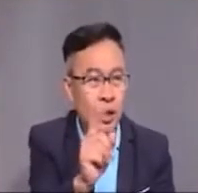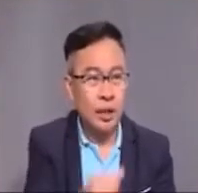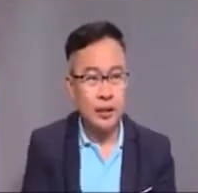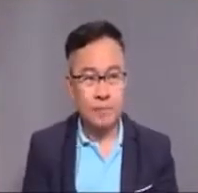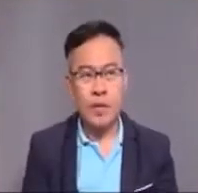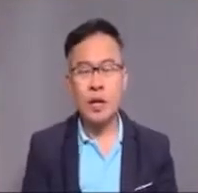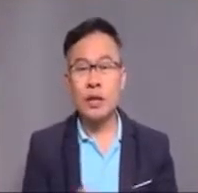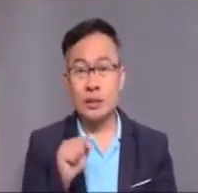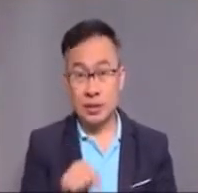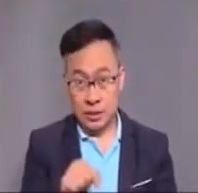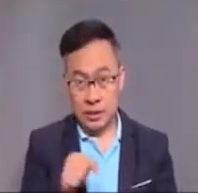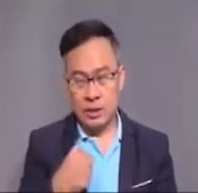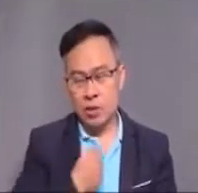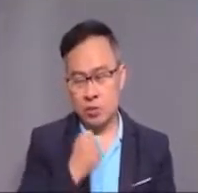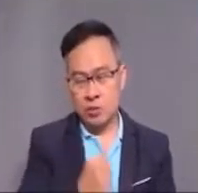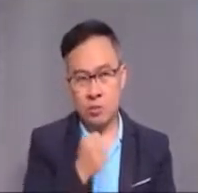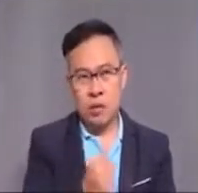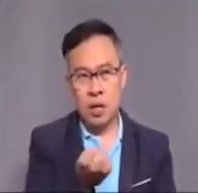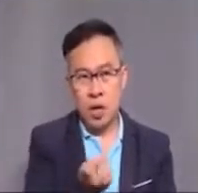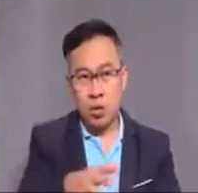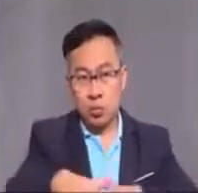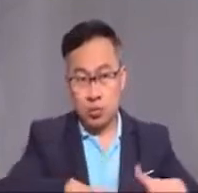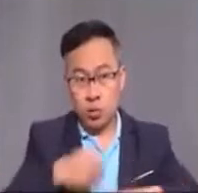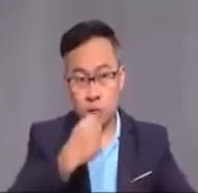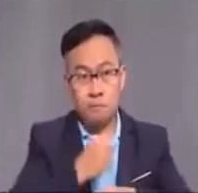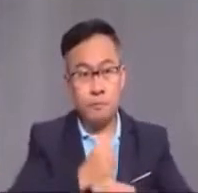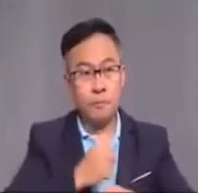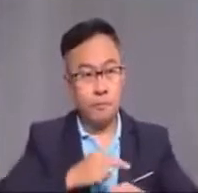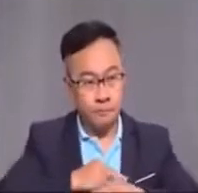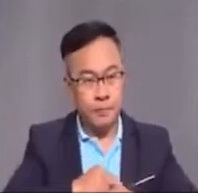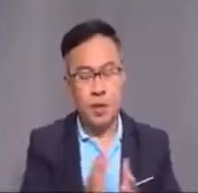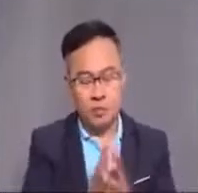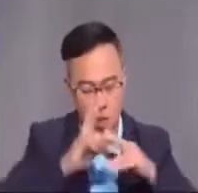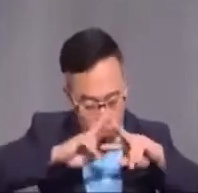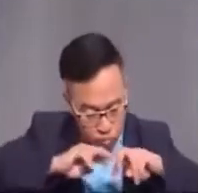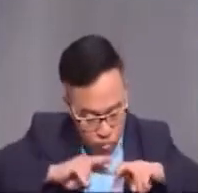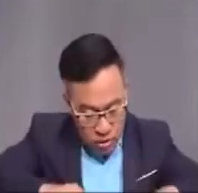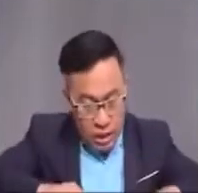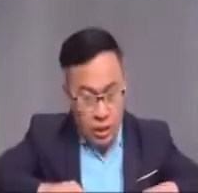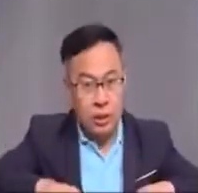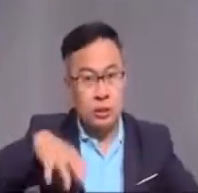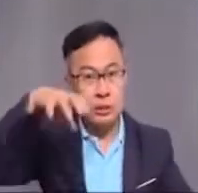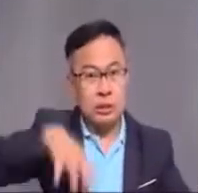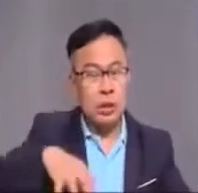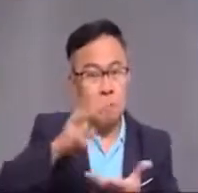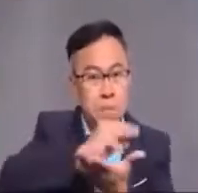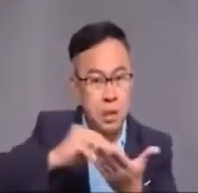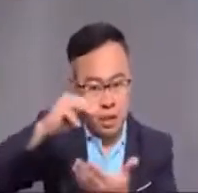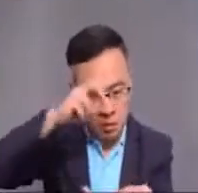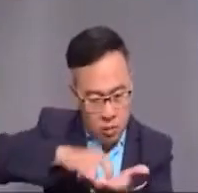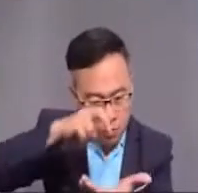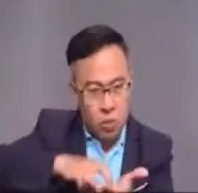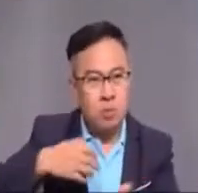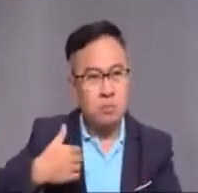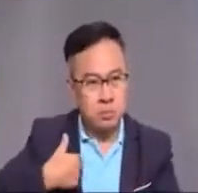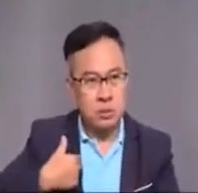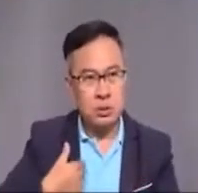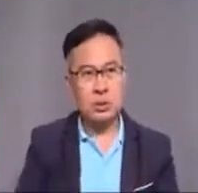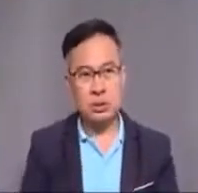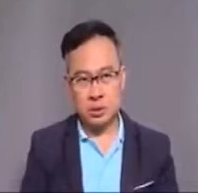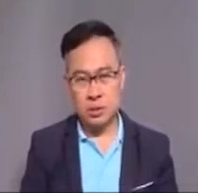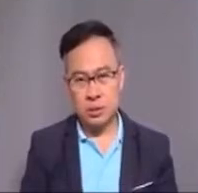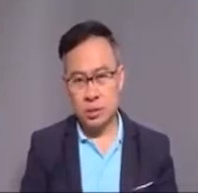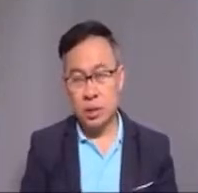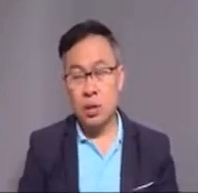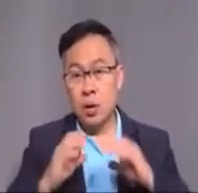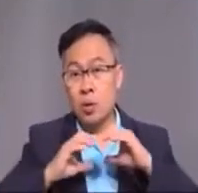รามีอัตลักษณ์ของเราในพื้นที่ชุมชนและก็มีงานวิจัยจากสถาบันการศึกษามารองรับเจ้าหน้าที่ส่วนราช